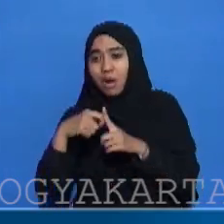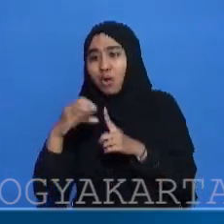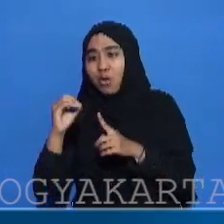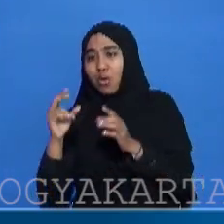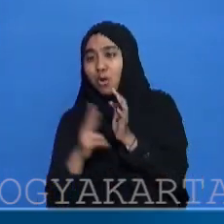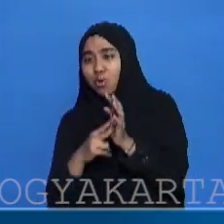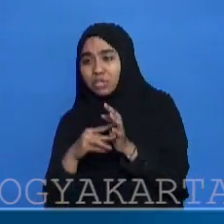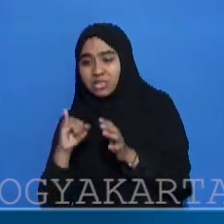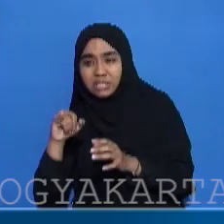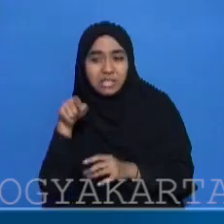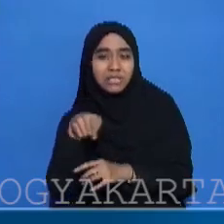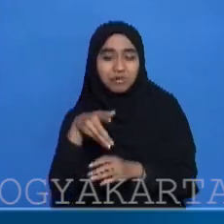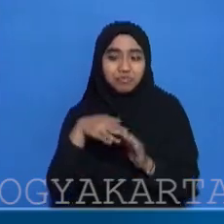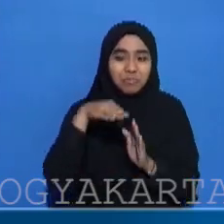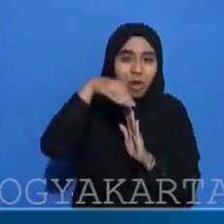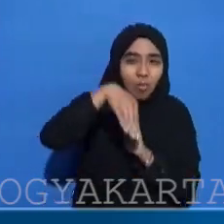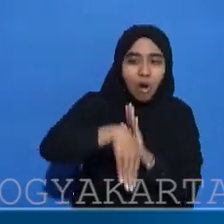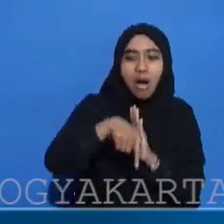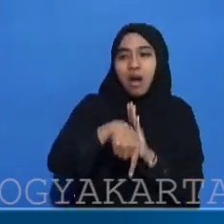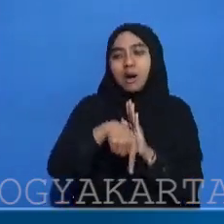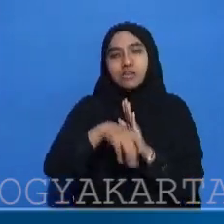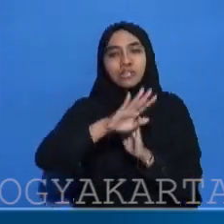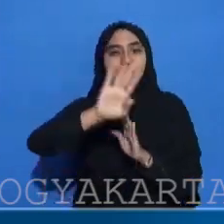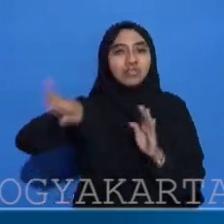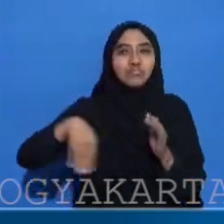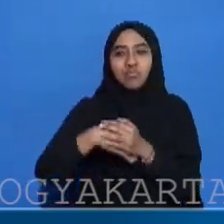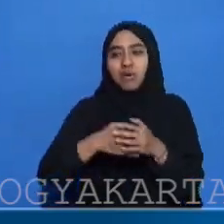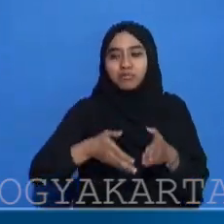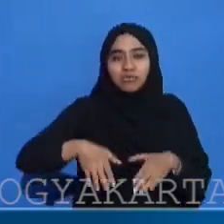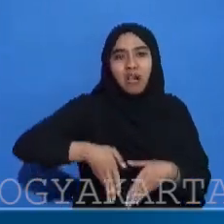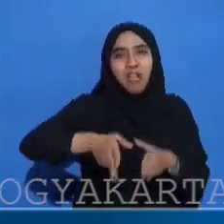ke bawah itu dari situ juga semuanya udah